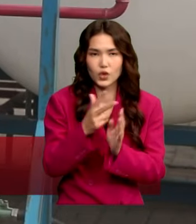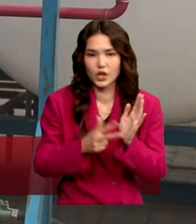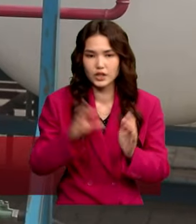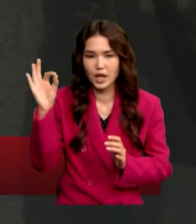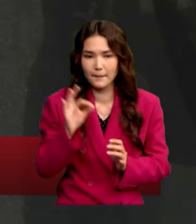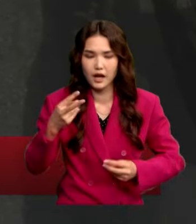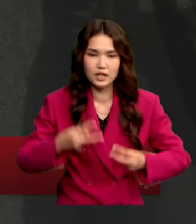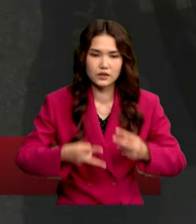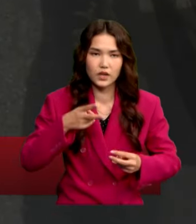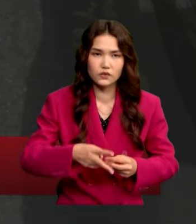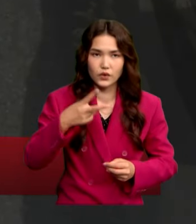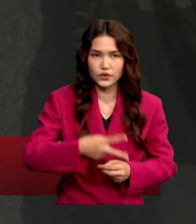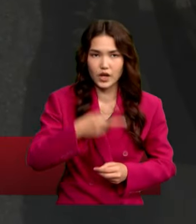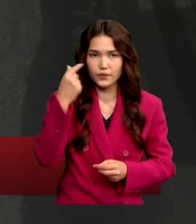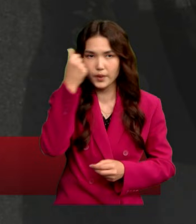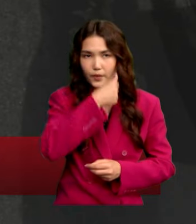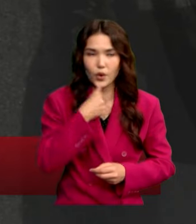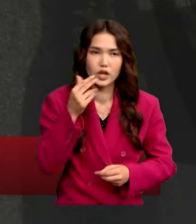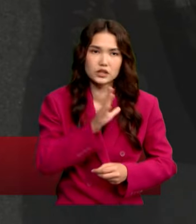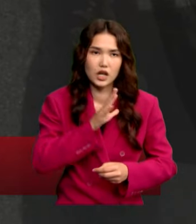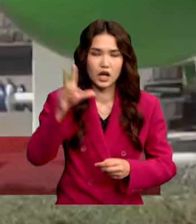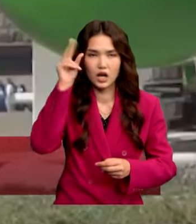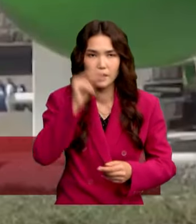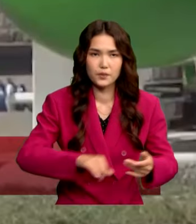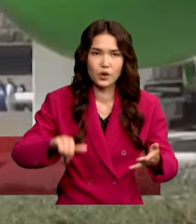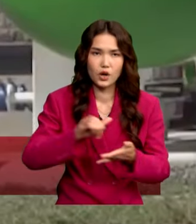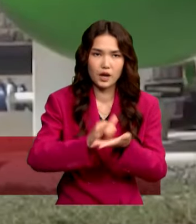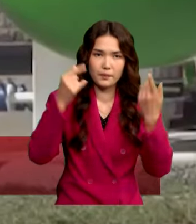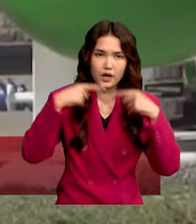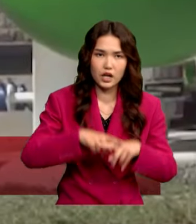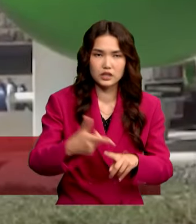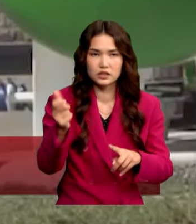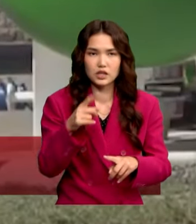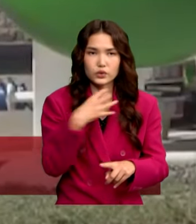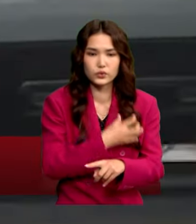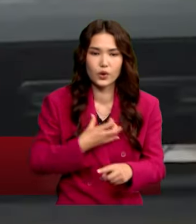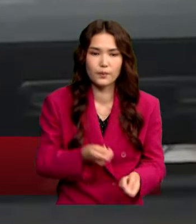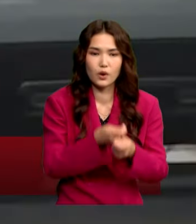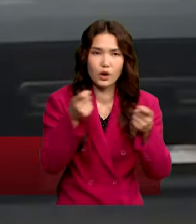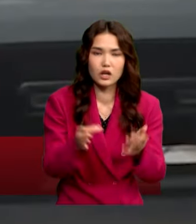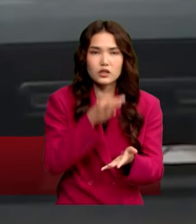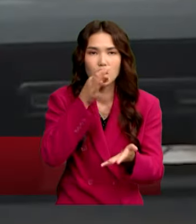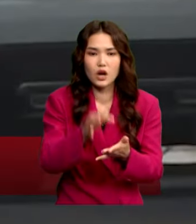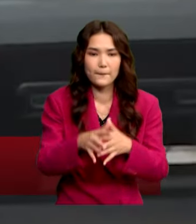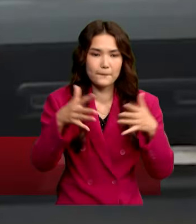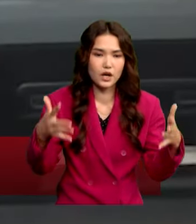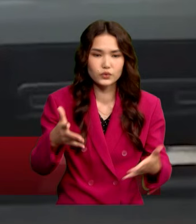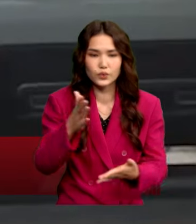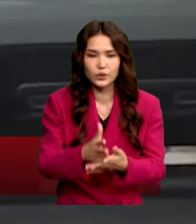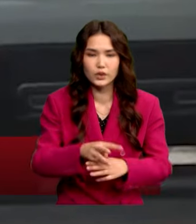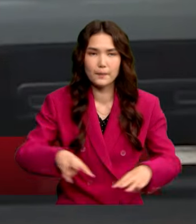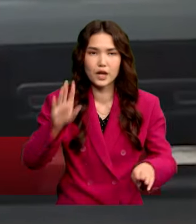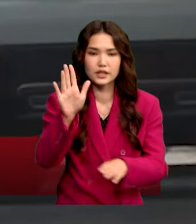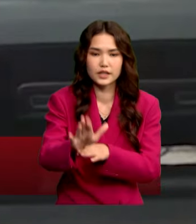по сравнению с 2022 годом. Каждое неправильно установленное оборудование потенциально несет угрозу жизни казахстанцев. Премьер-министр